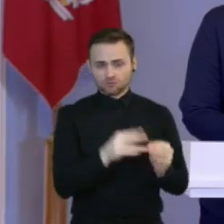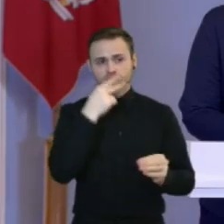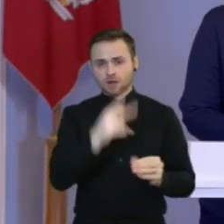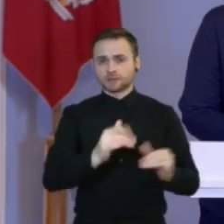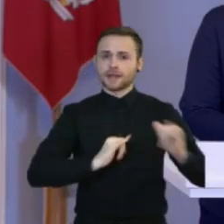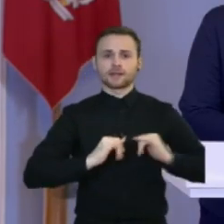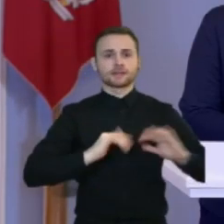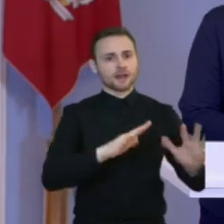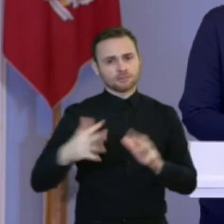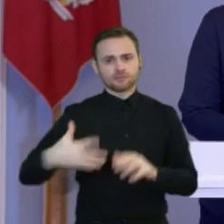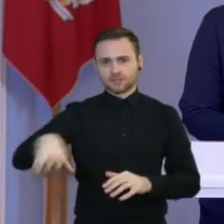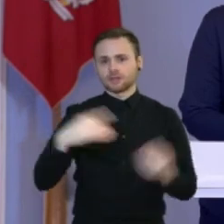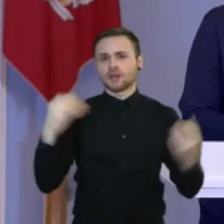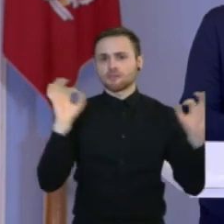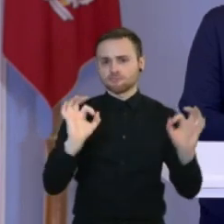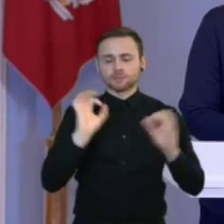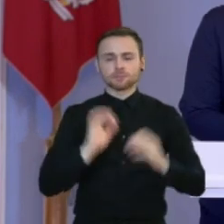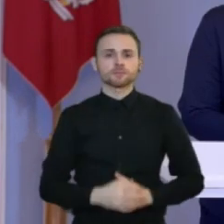veiksmais ir savo sprendimais.